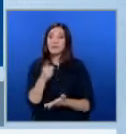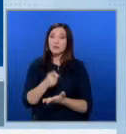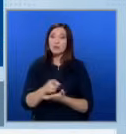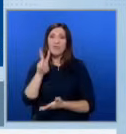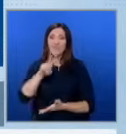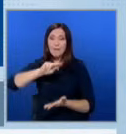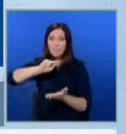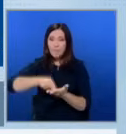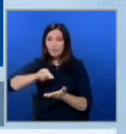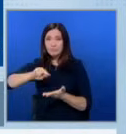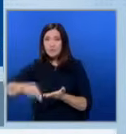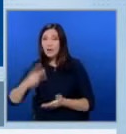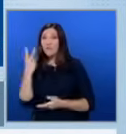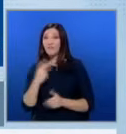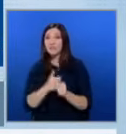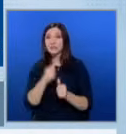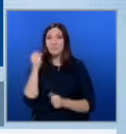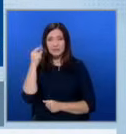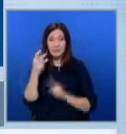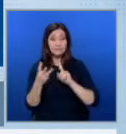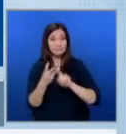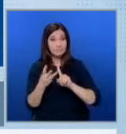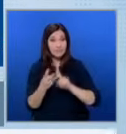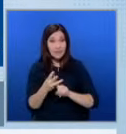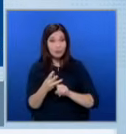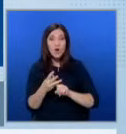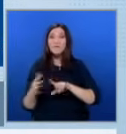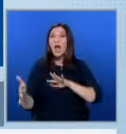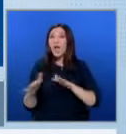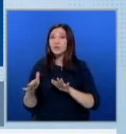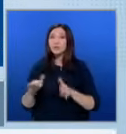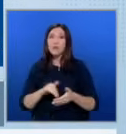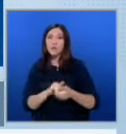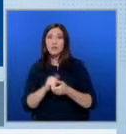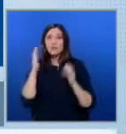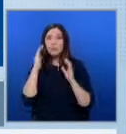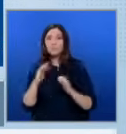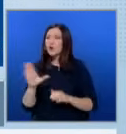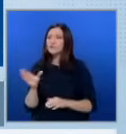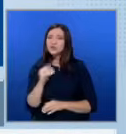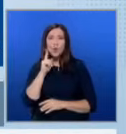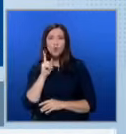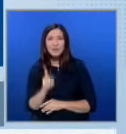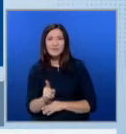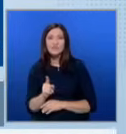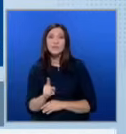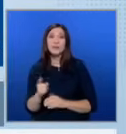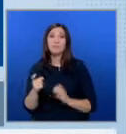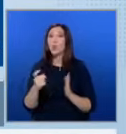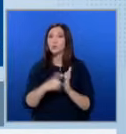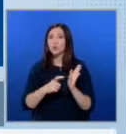задължителни два подписа на двамата съпредседатели. Трето, в евентуално коалиционно правителство всичко трябва да се